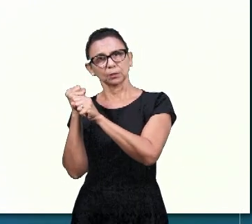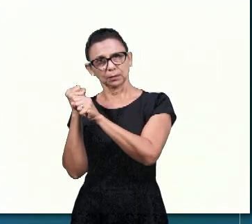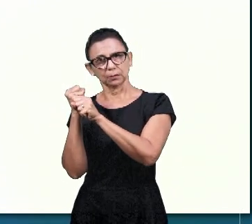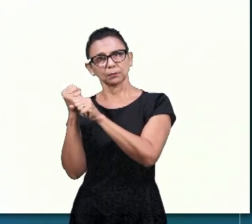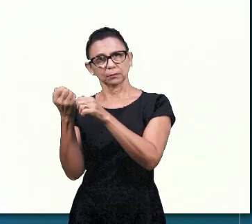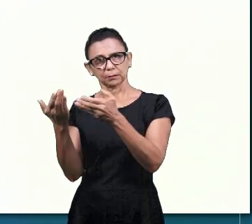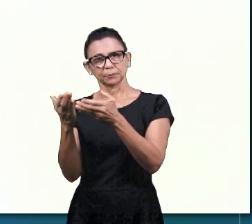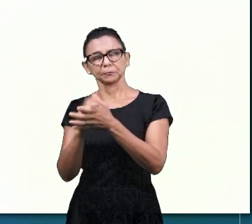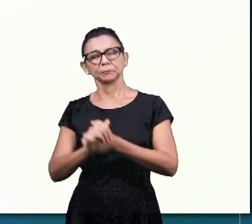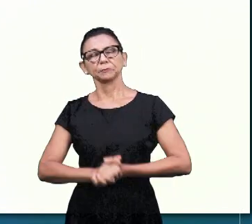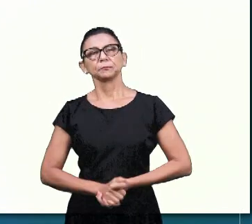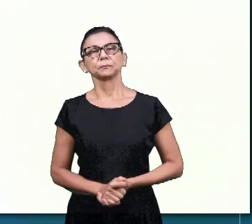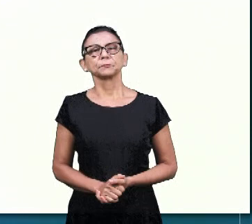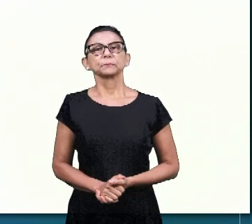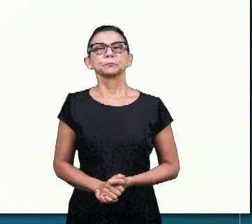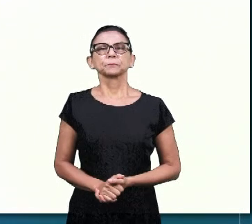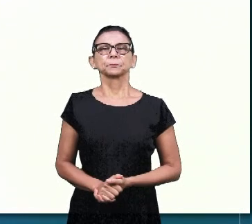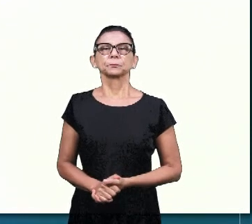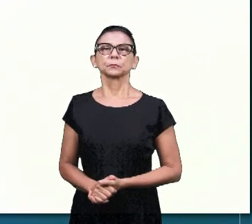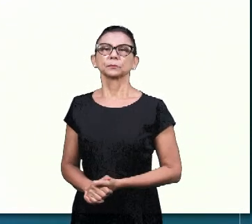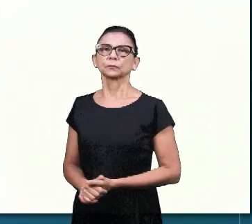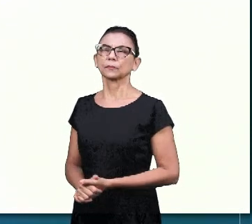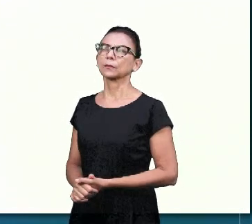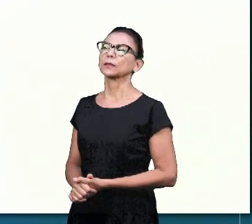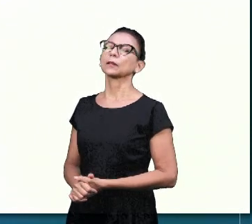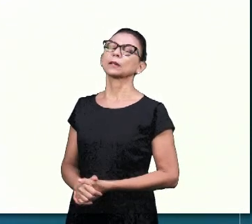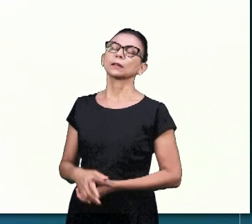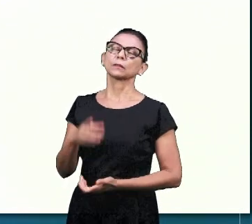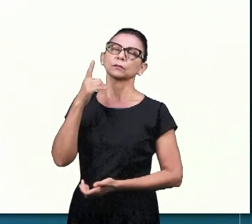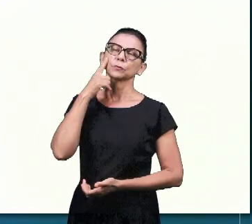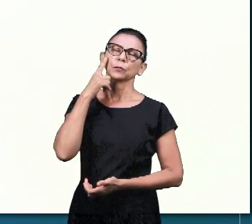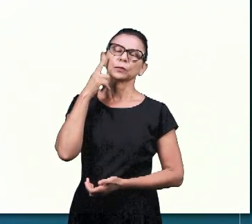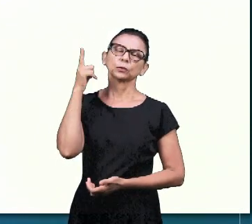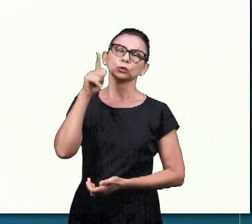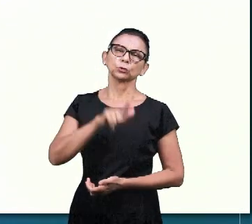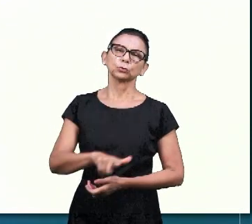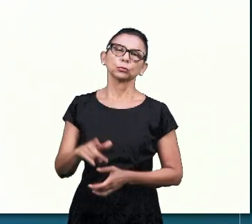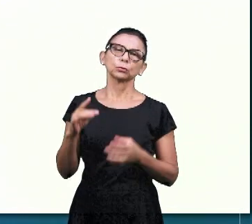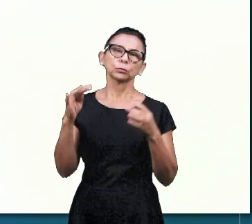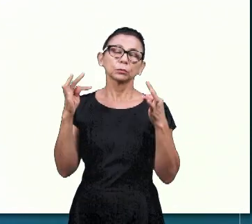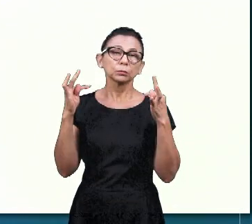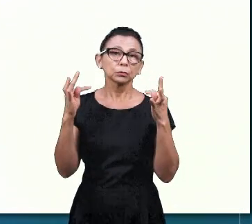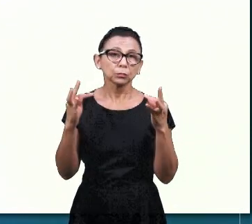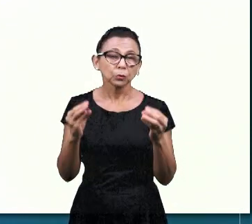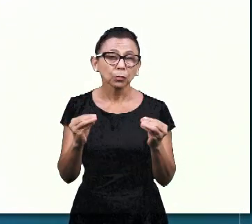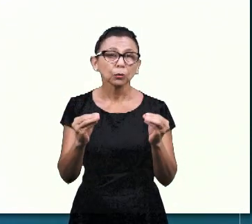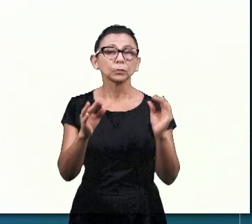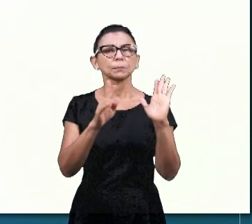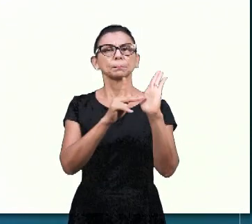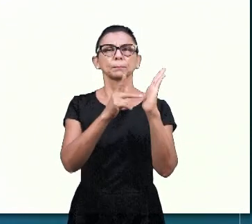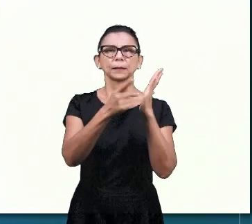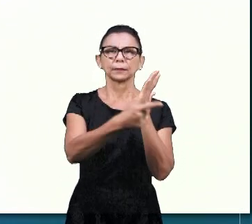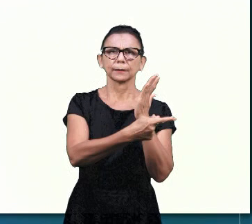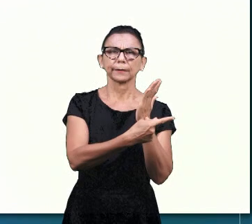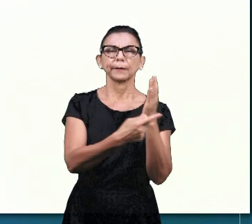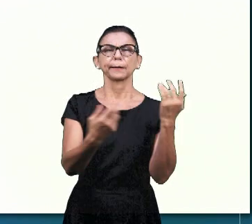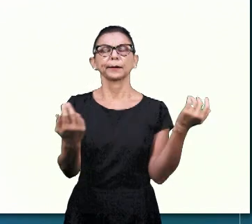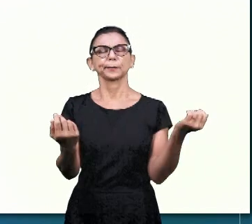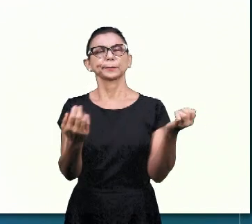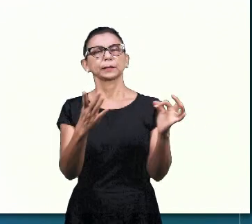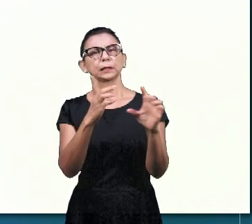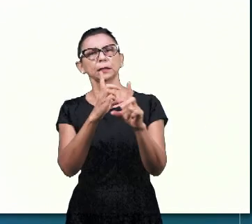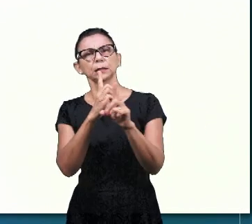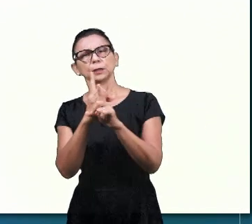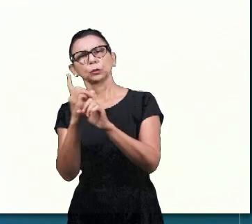proposer afin que le pasteur puisse étudier, qui sont exactement une révision de toutes les paraboles, les rencontres,